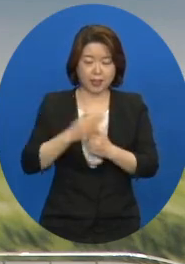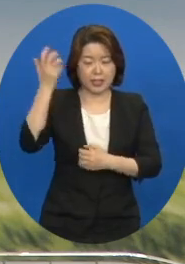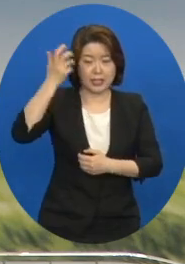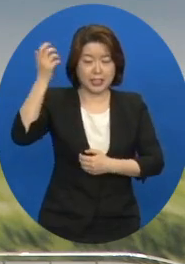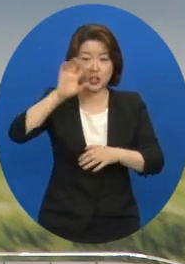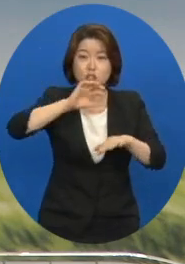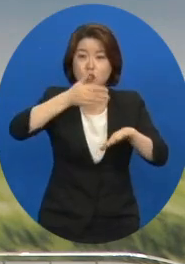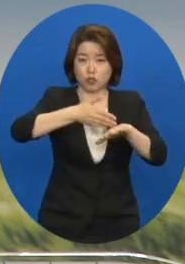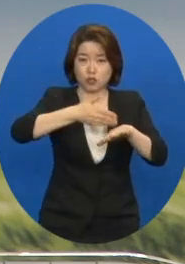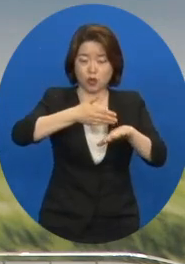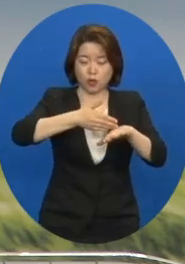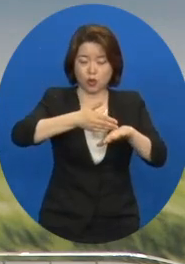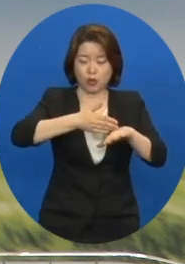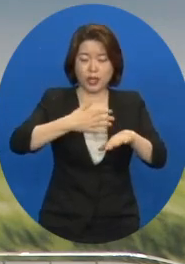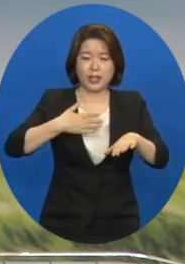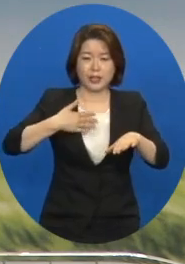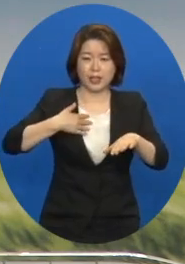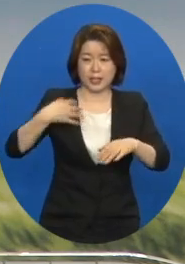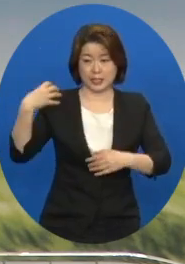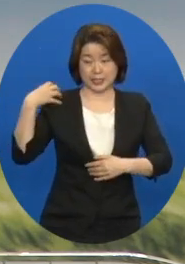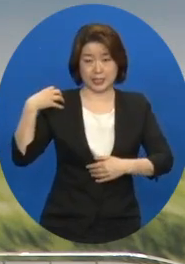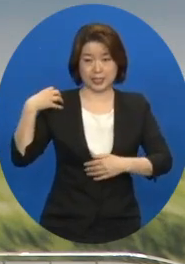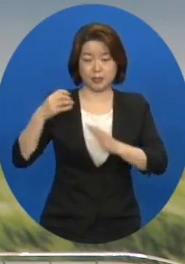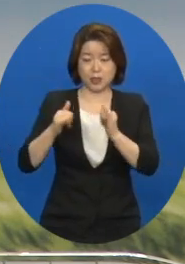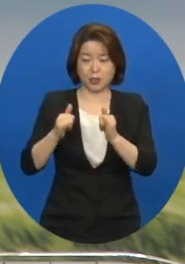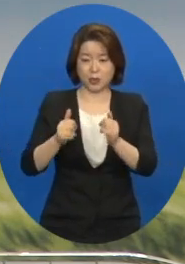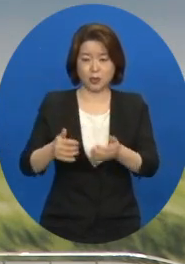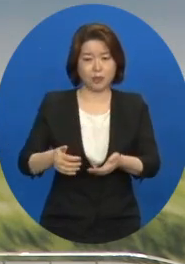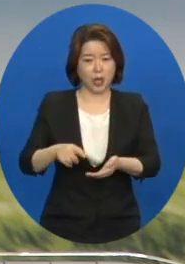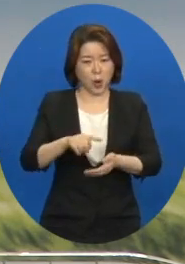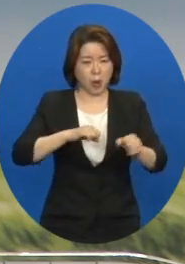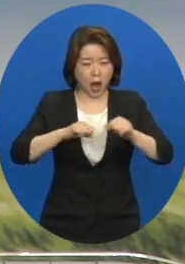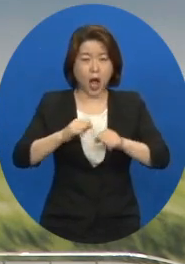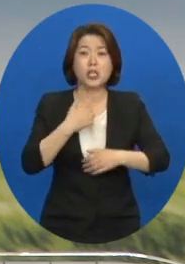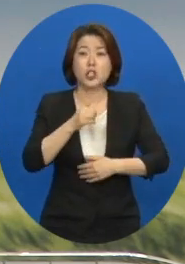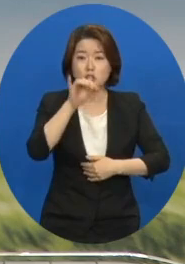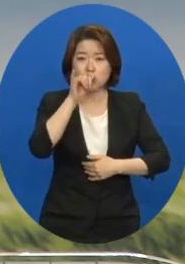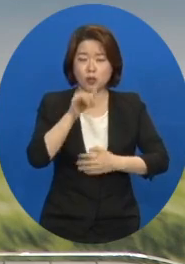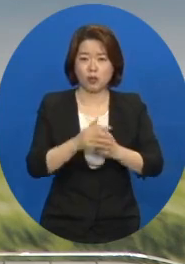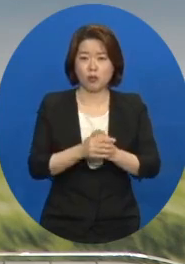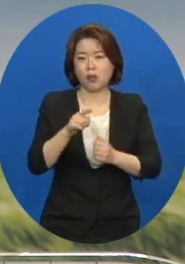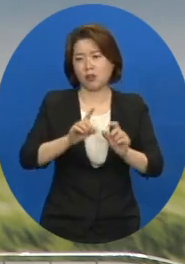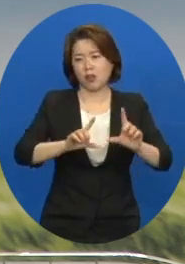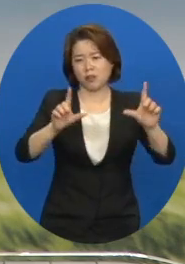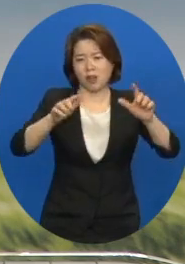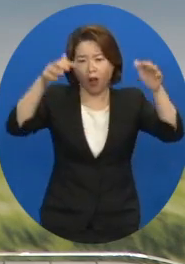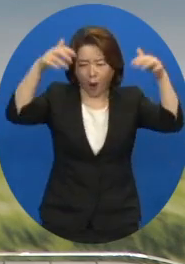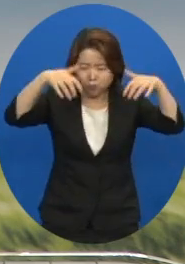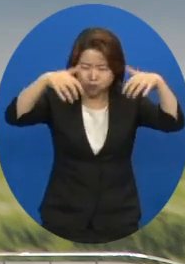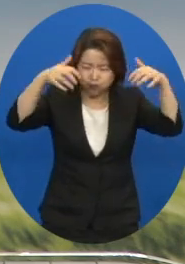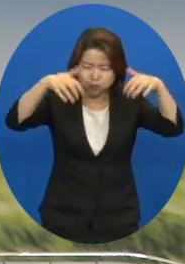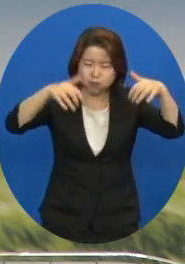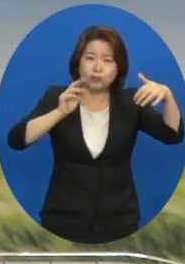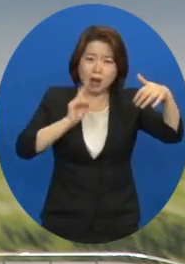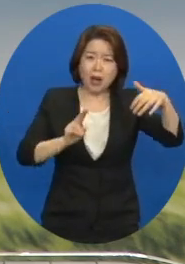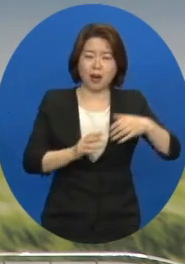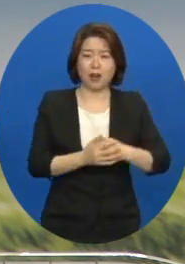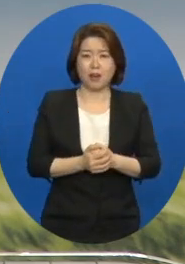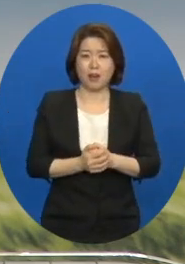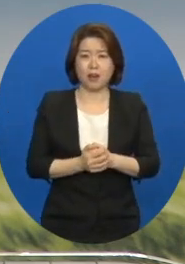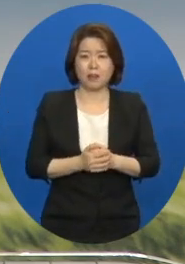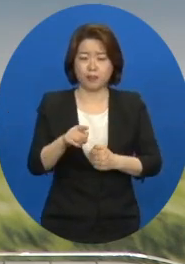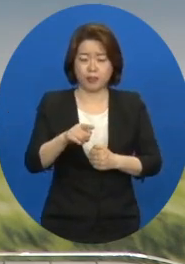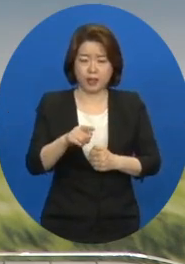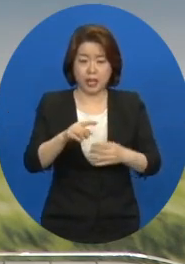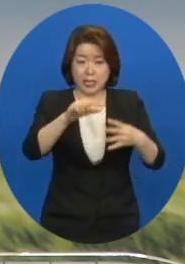제가 영적 책임자를 섬겼는데 비가 너무너무 왔어요. 그 영성 수련회의 가장